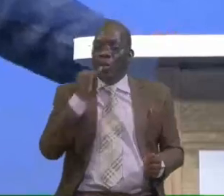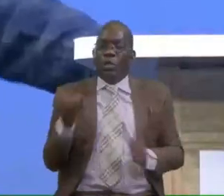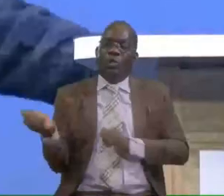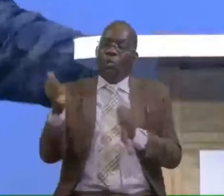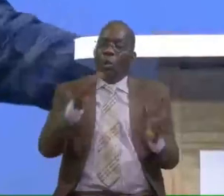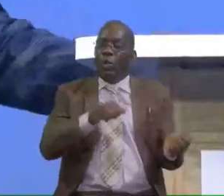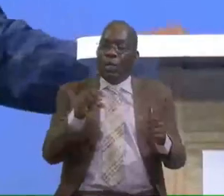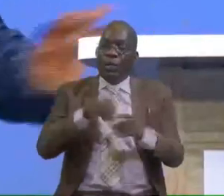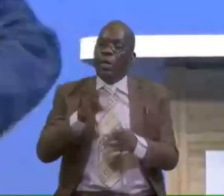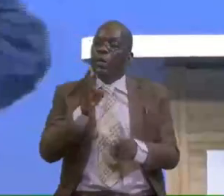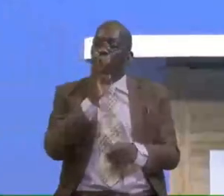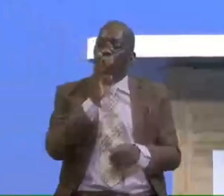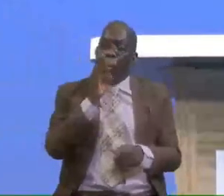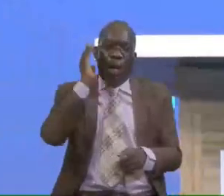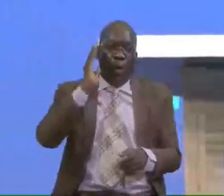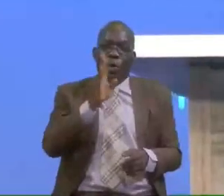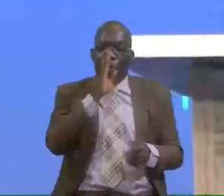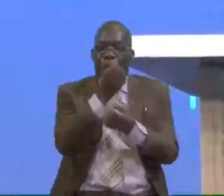sauvé.